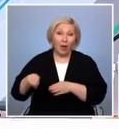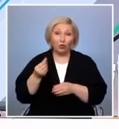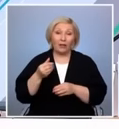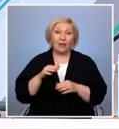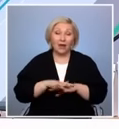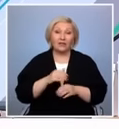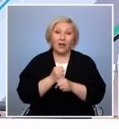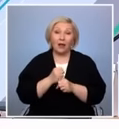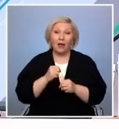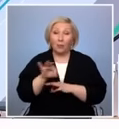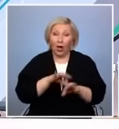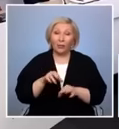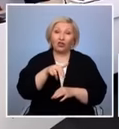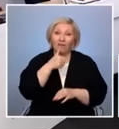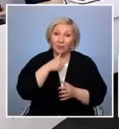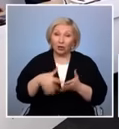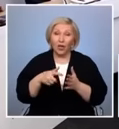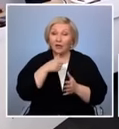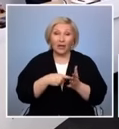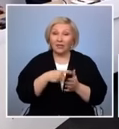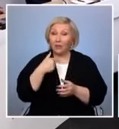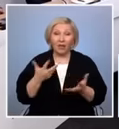состоится новый суд над Кучербаевым. Уже по другим